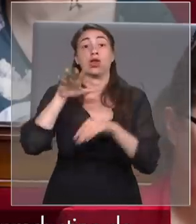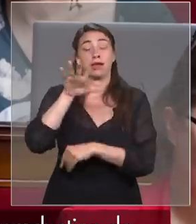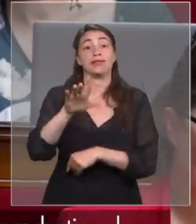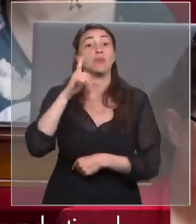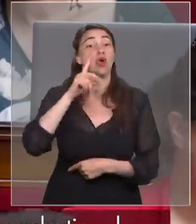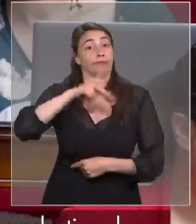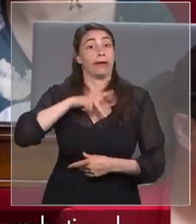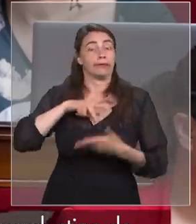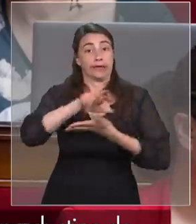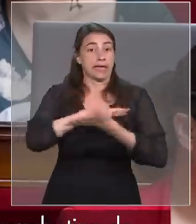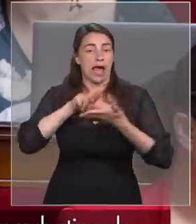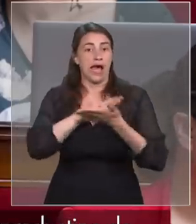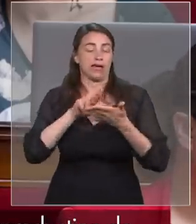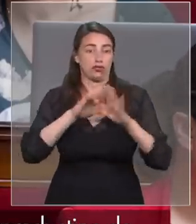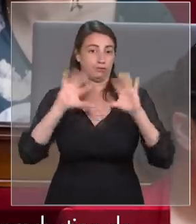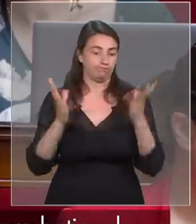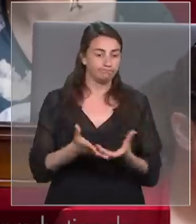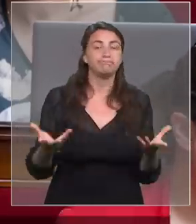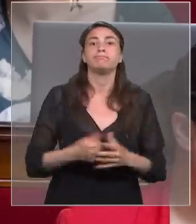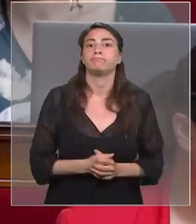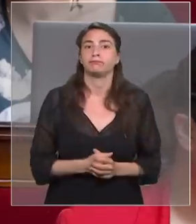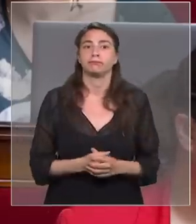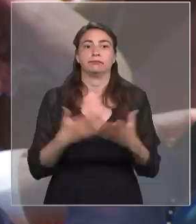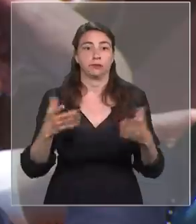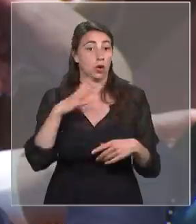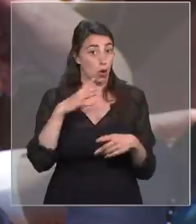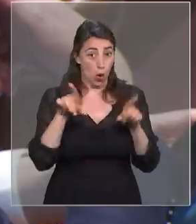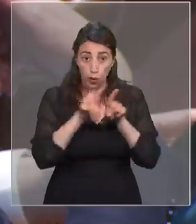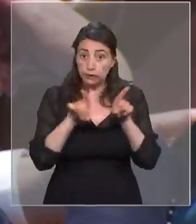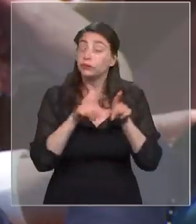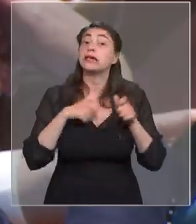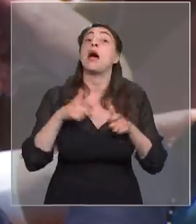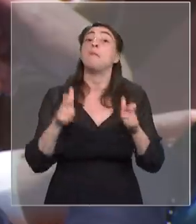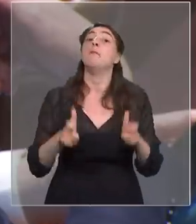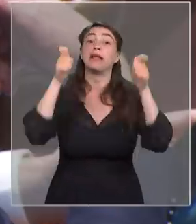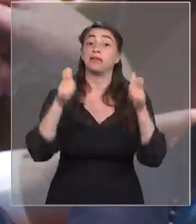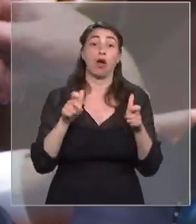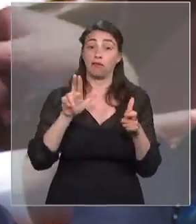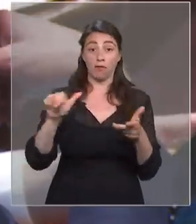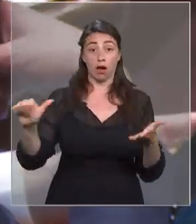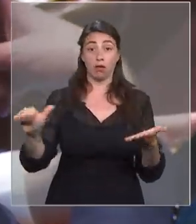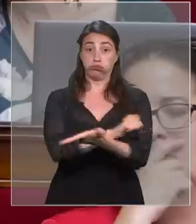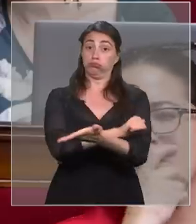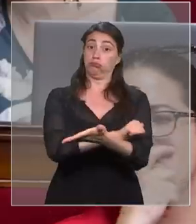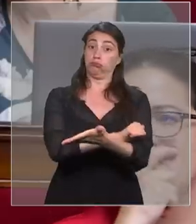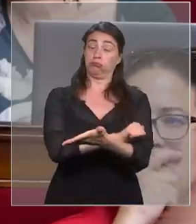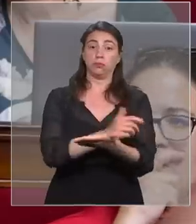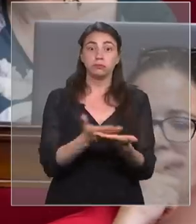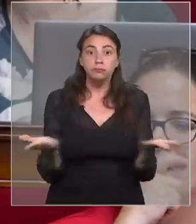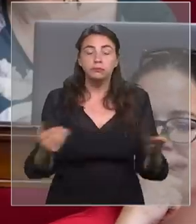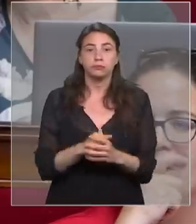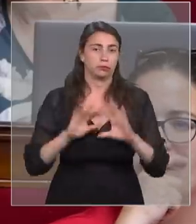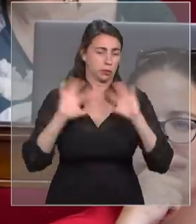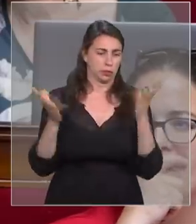des effectifs. Sur ce même site de Sisteron, un bâtiment de production devrait être tout bonnement rasé. Ces décisions font suite aux